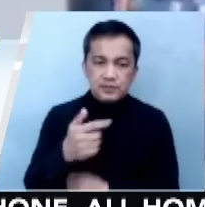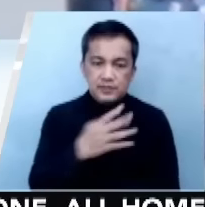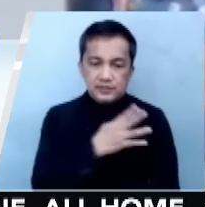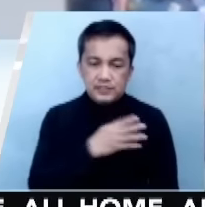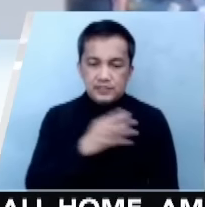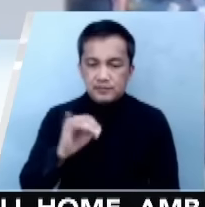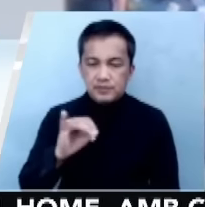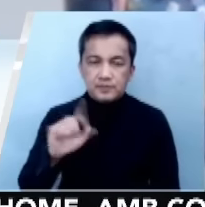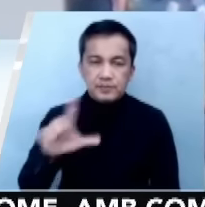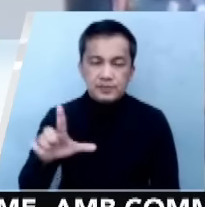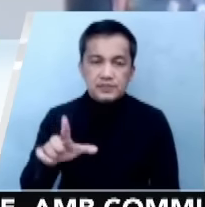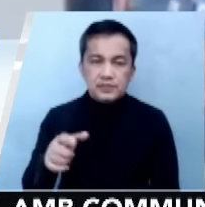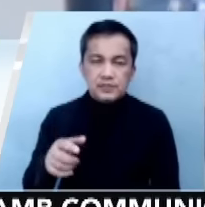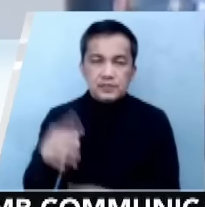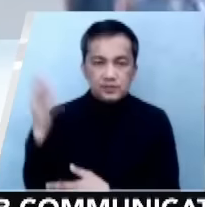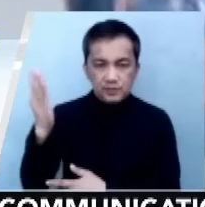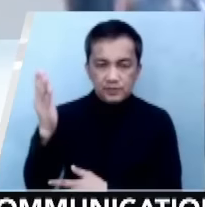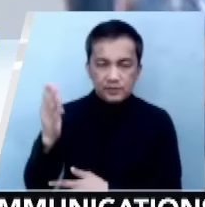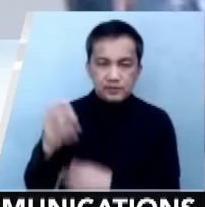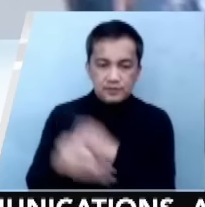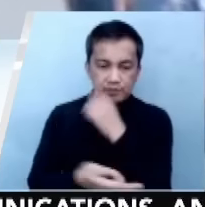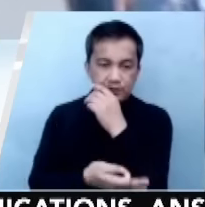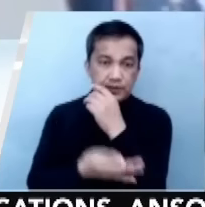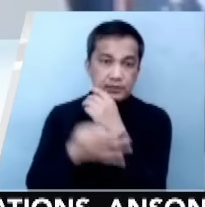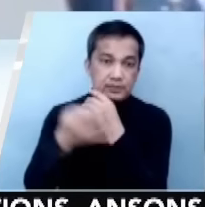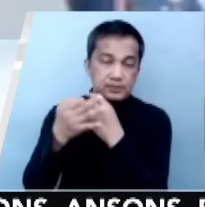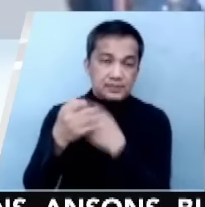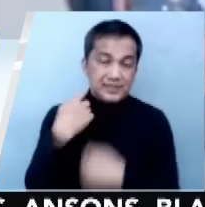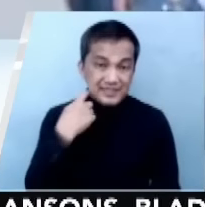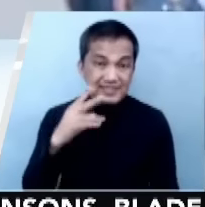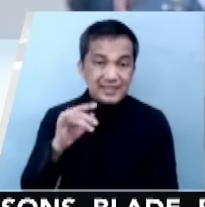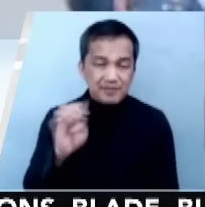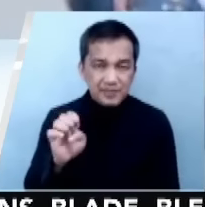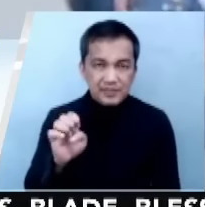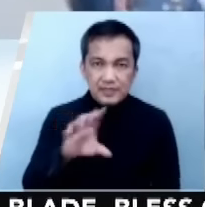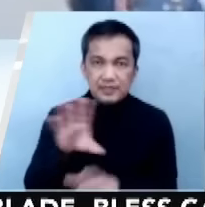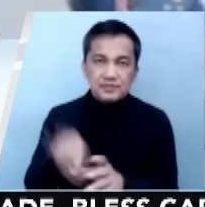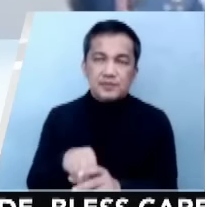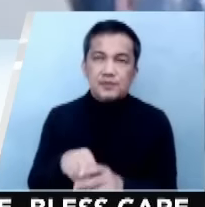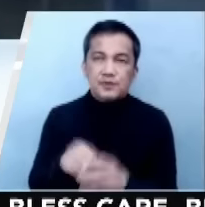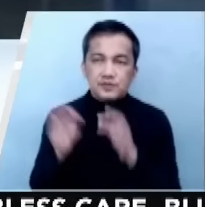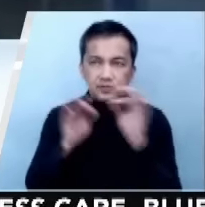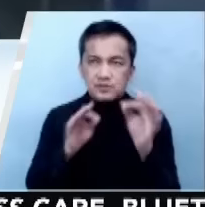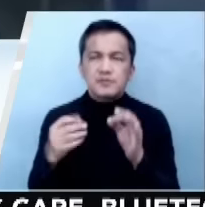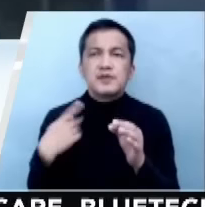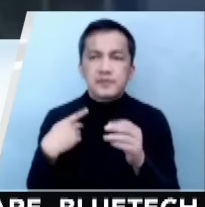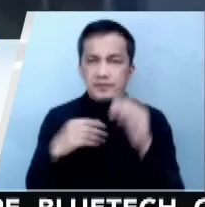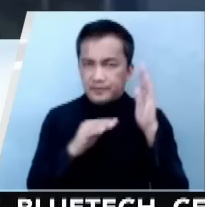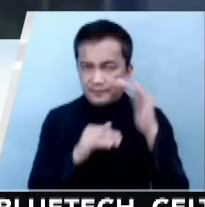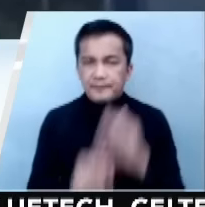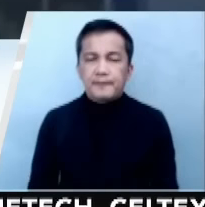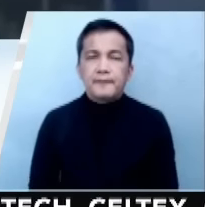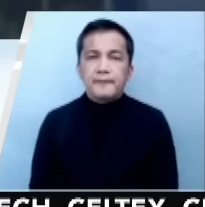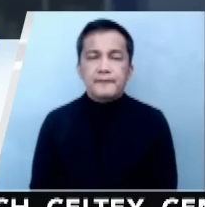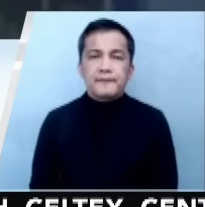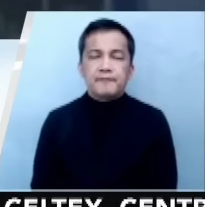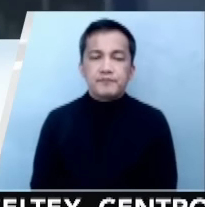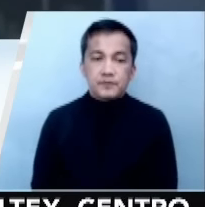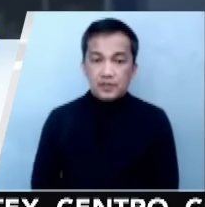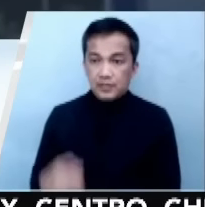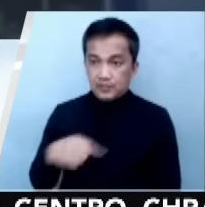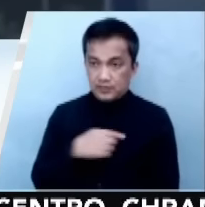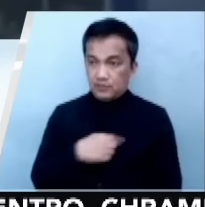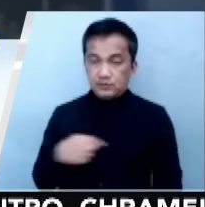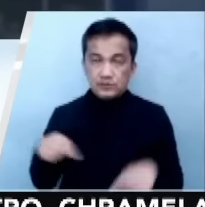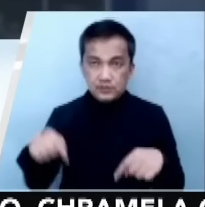flag raising ceremony sa Campo Crame kanina. Ang mga sangkot sa droga, meron pa raw pag-asa. Ito po tayo, habang nandito po tayo sa